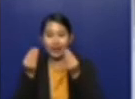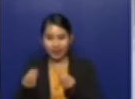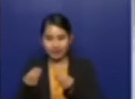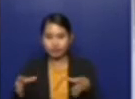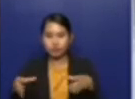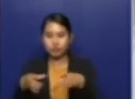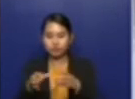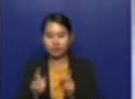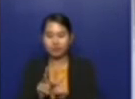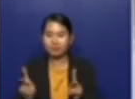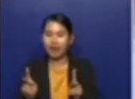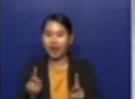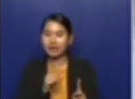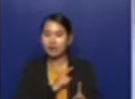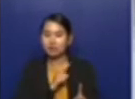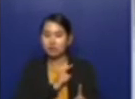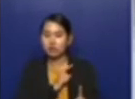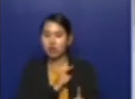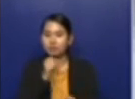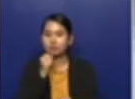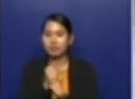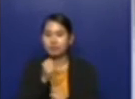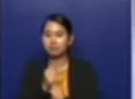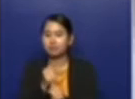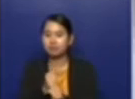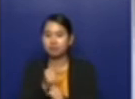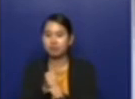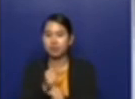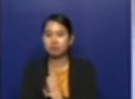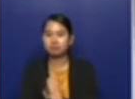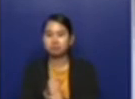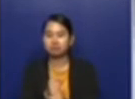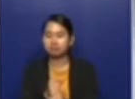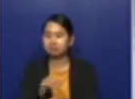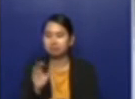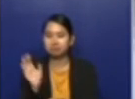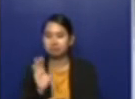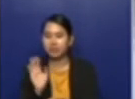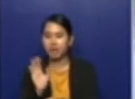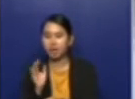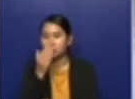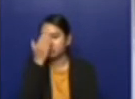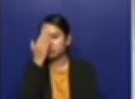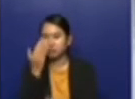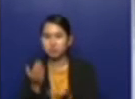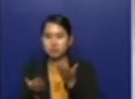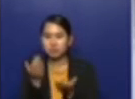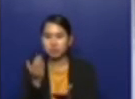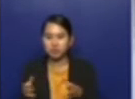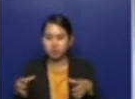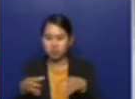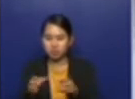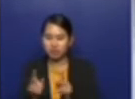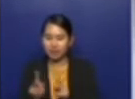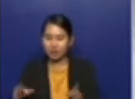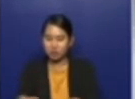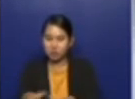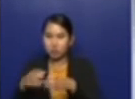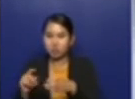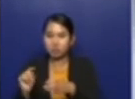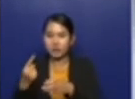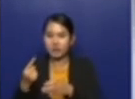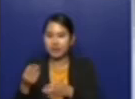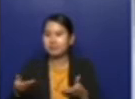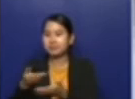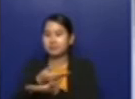การวิสามัญกรรมาธิการสามัญหรือแม้กระทั่งการตั้งคณะกรรมาธิการวิสามัญขึ้นมาใหม่เพื่อพิจ